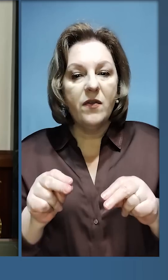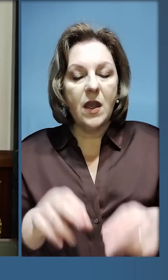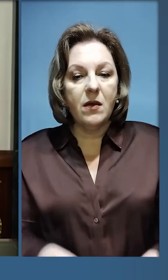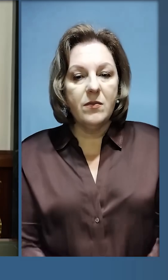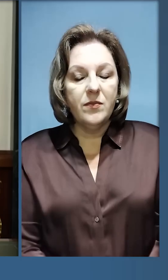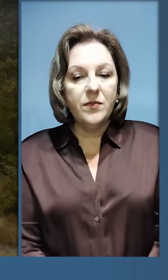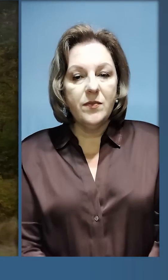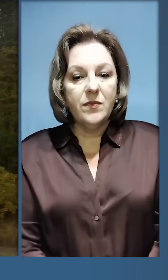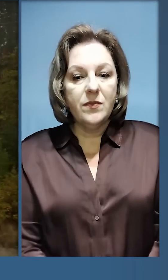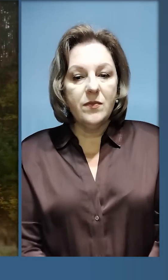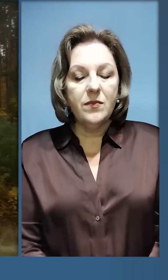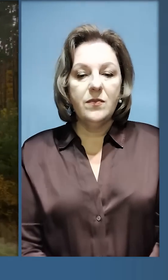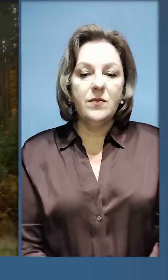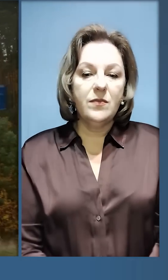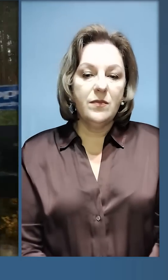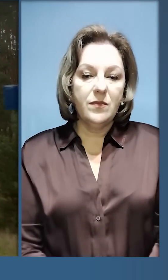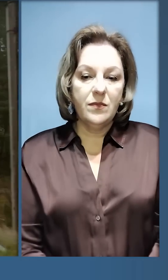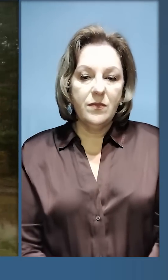правда.